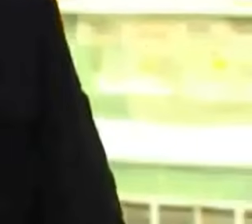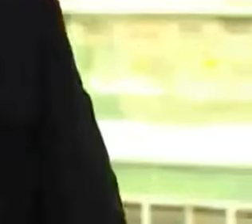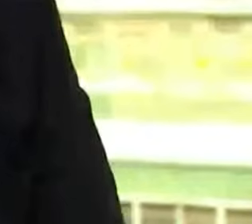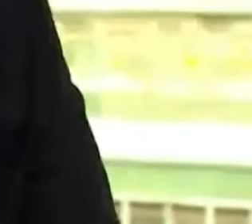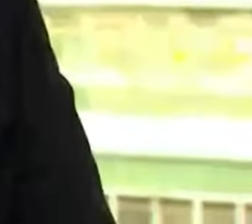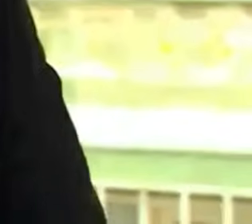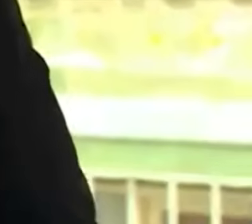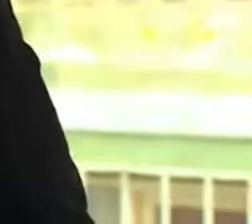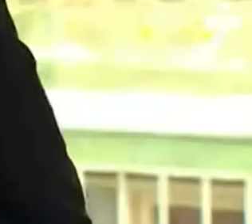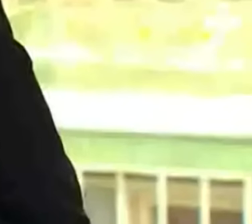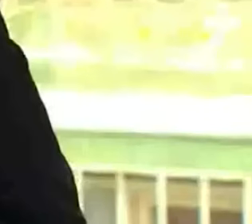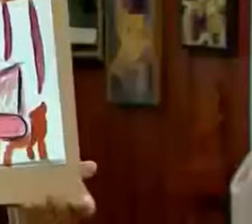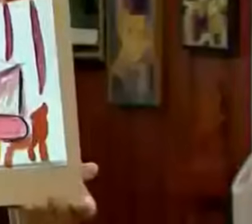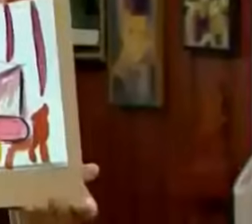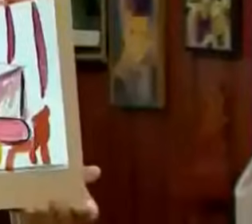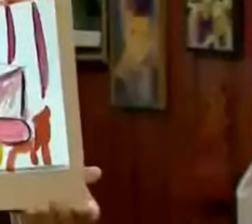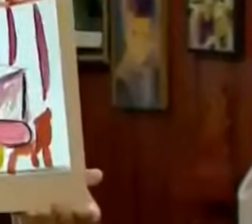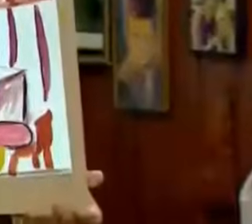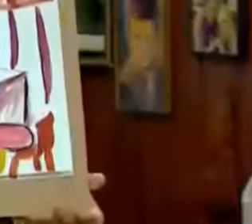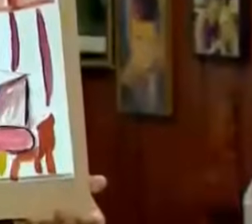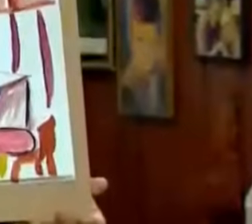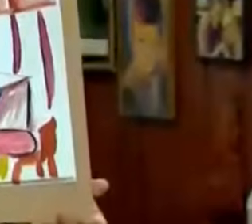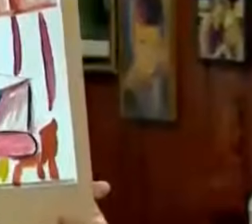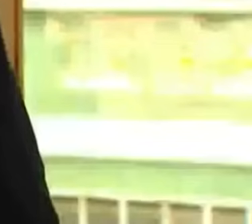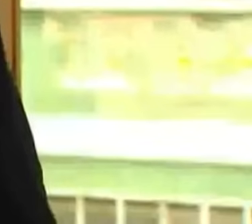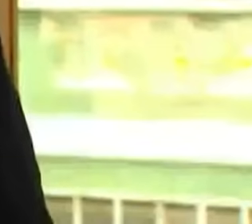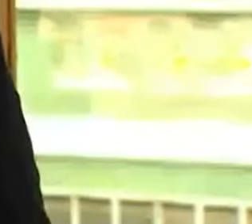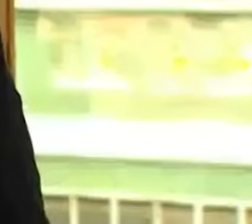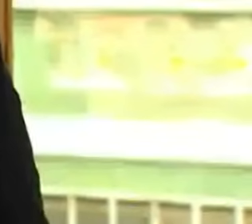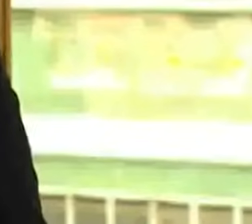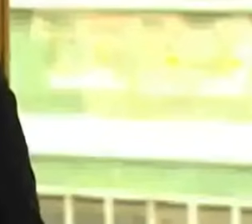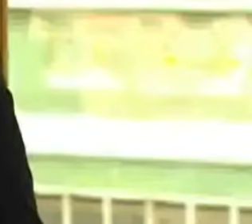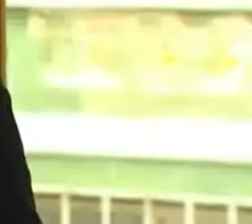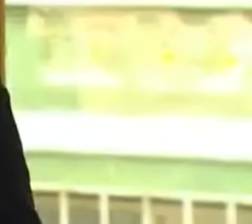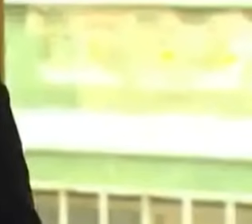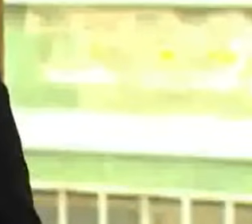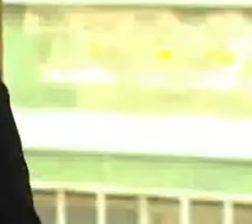mi? Fehmi resmi uzaktan içine düşecek gibi inceledi ama bir şeye de benzetebilse.